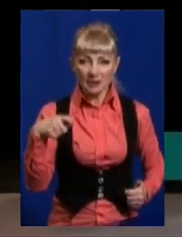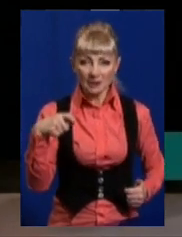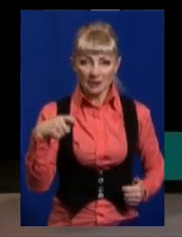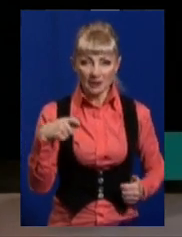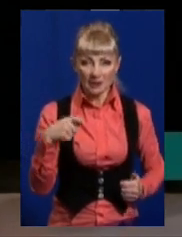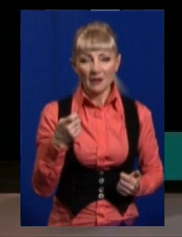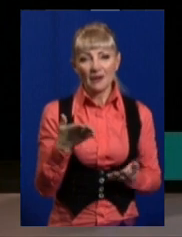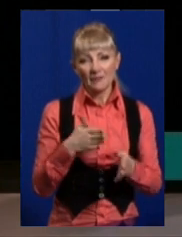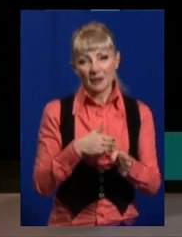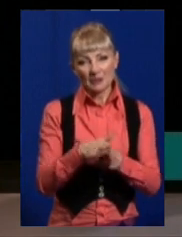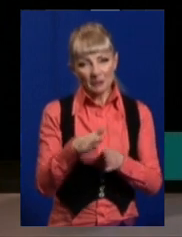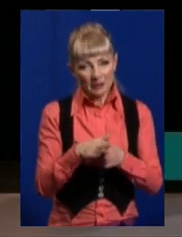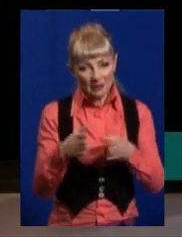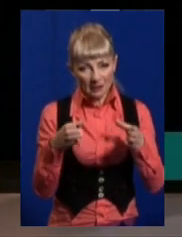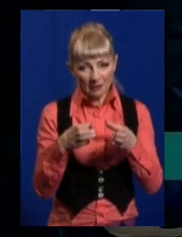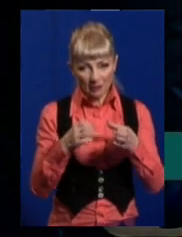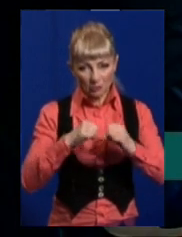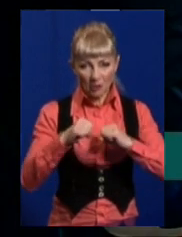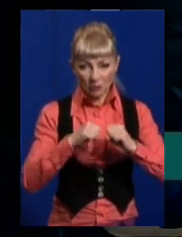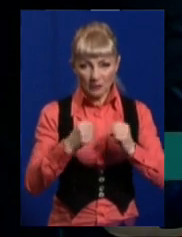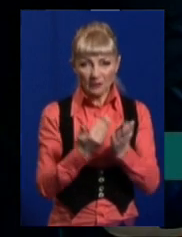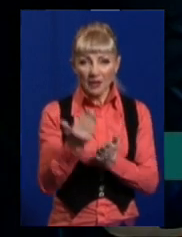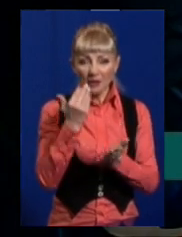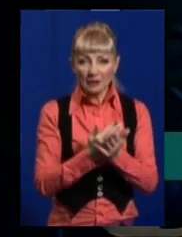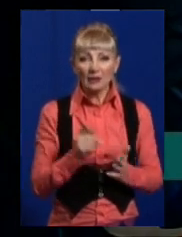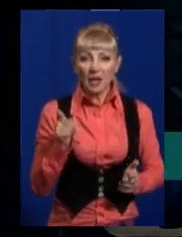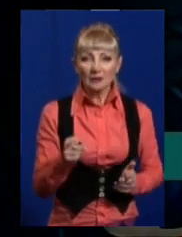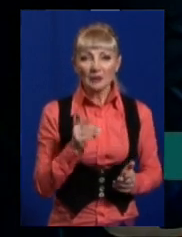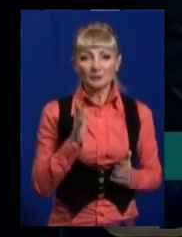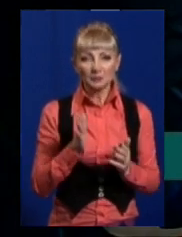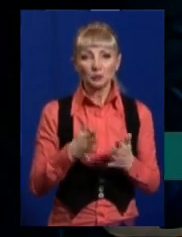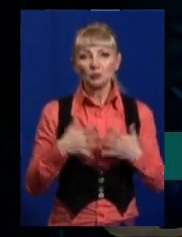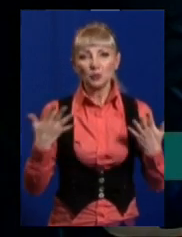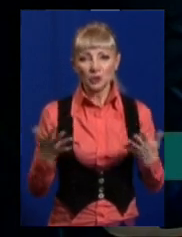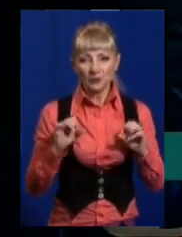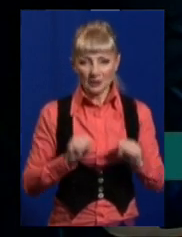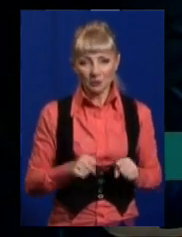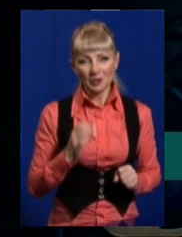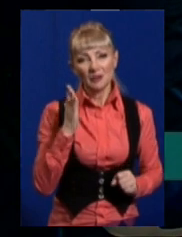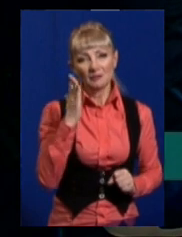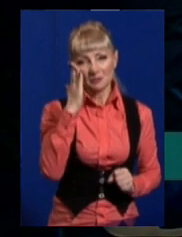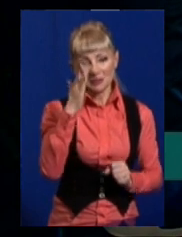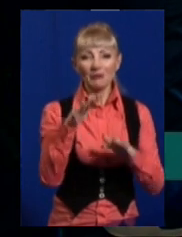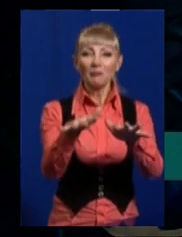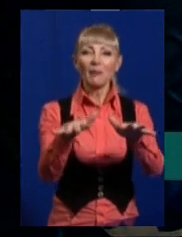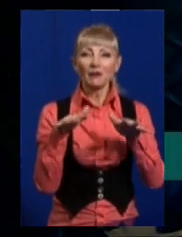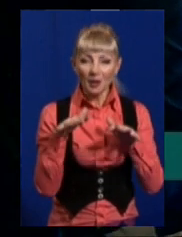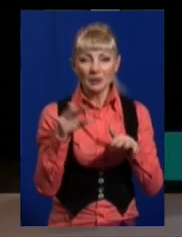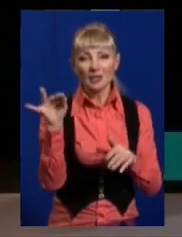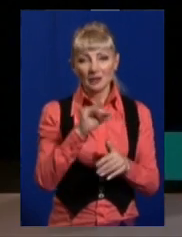гілкою виконавчої влади, тоді вона отримає більше шансів в перспективах парламентських та